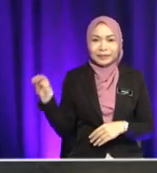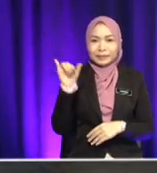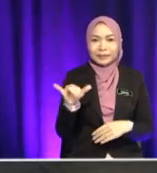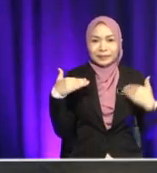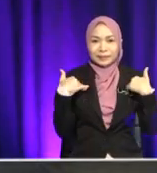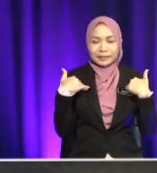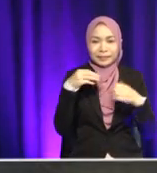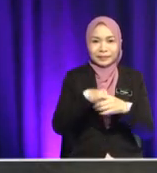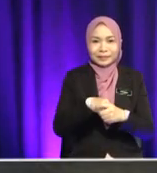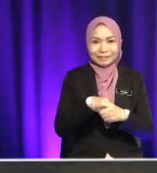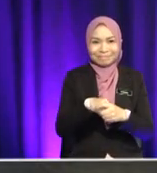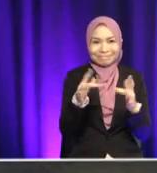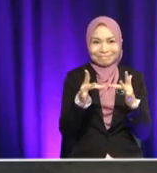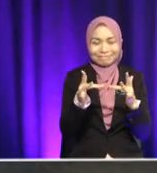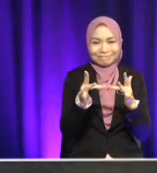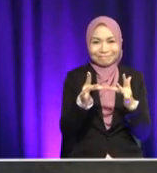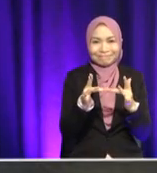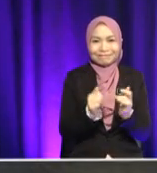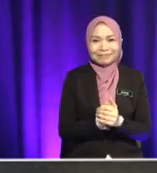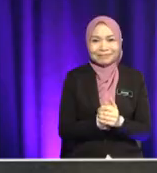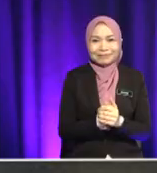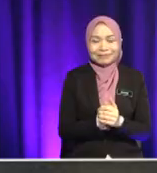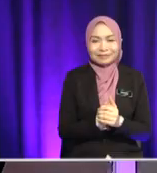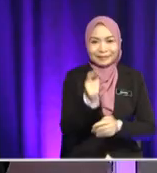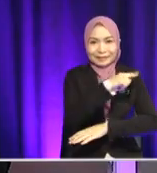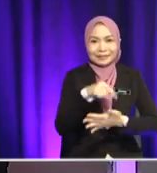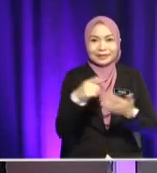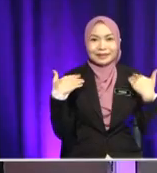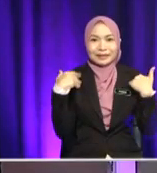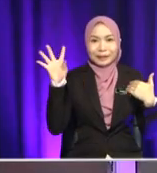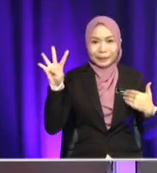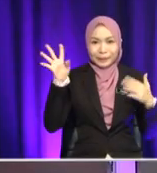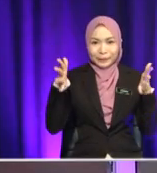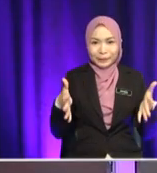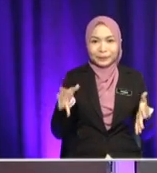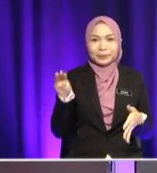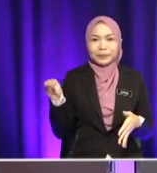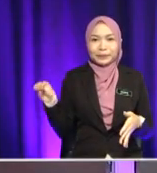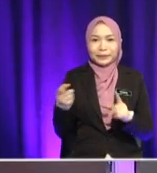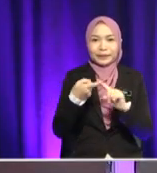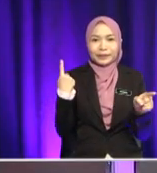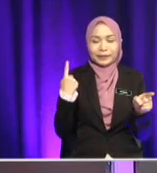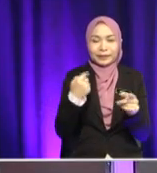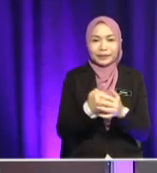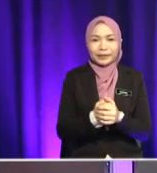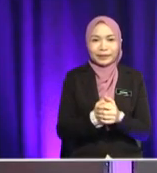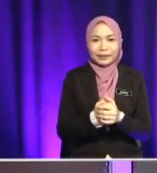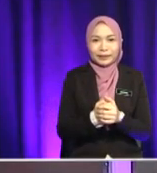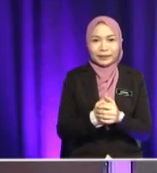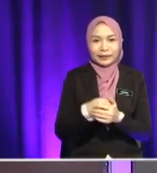Oke terima kasih Irfan sama-sama hari ini kita ada 4 orang murid saya Puncak Alam 3